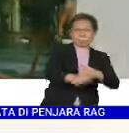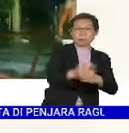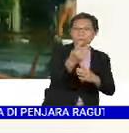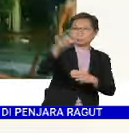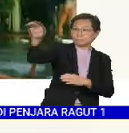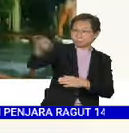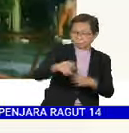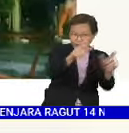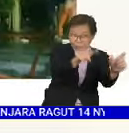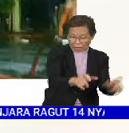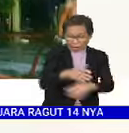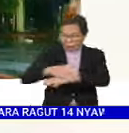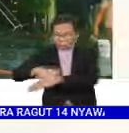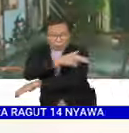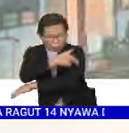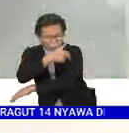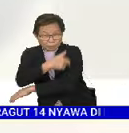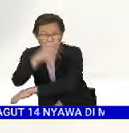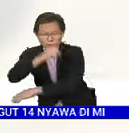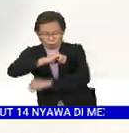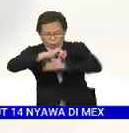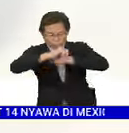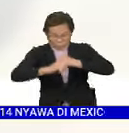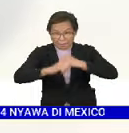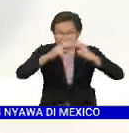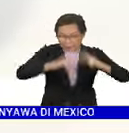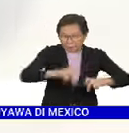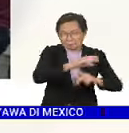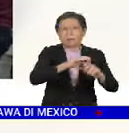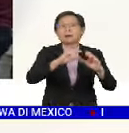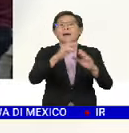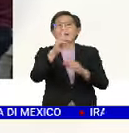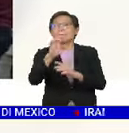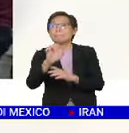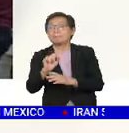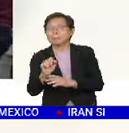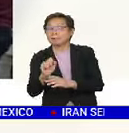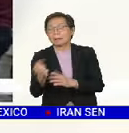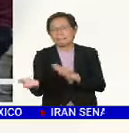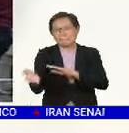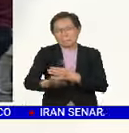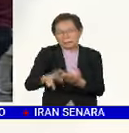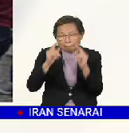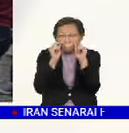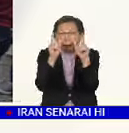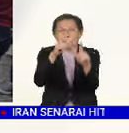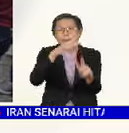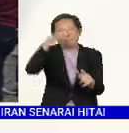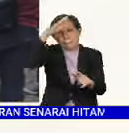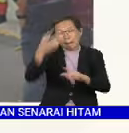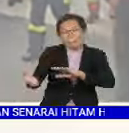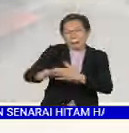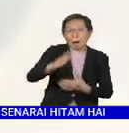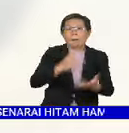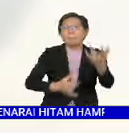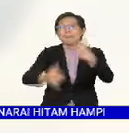kadang-kadang itu dihantar kau tersayang untuk menasehati klasifikasikan sebagai mati mengejut menurutnya yang mau